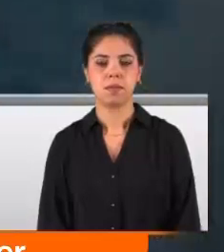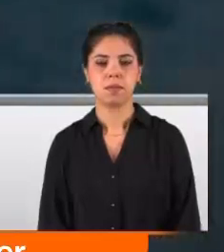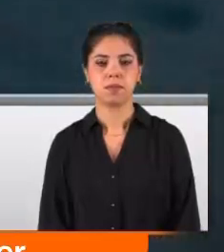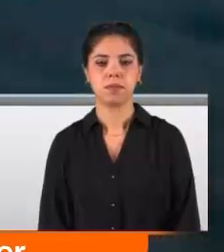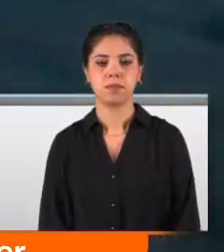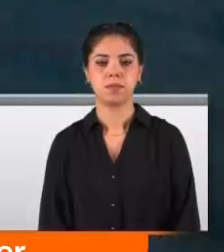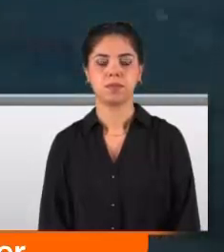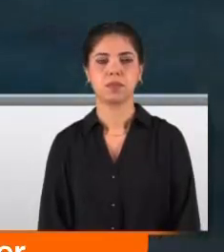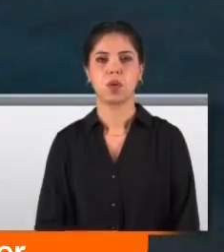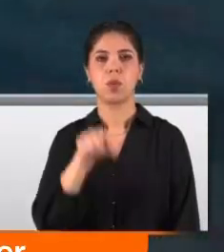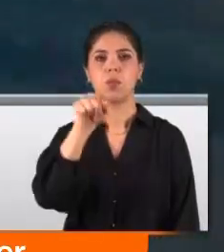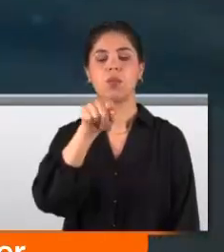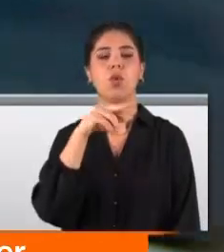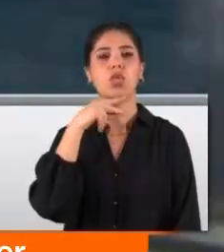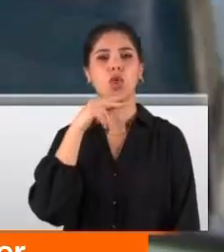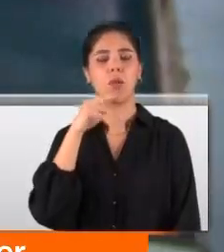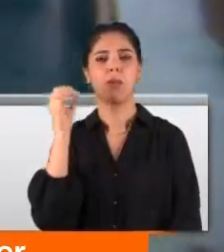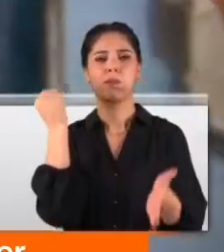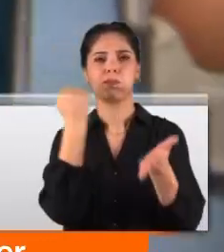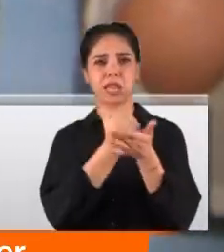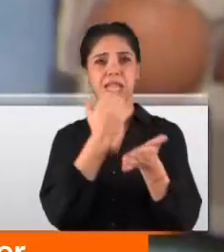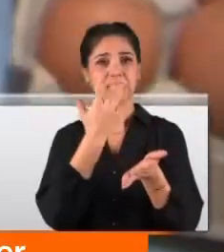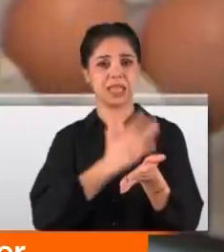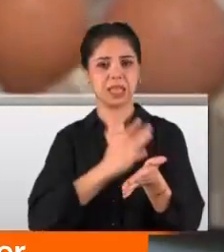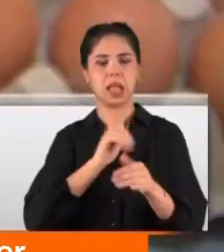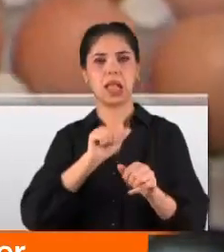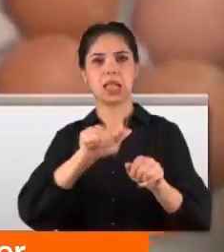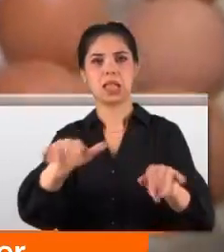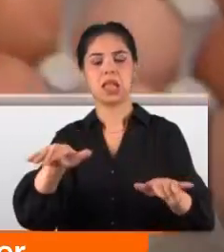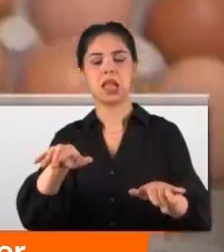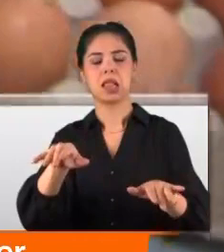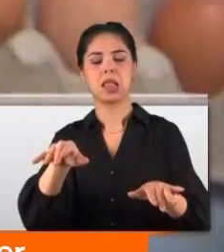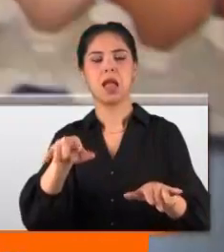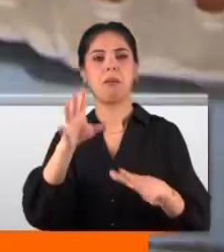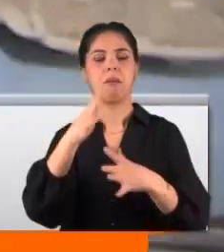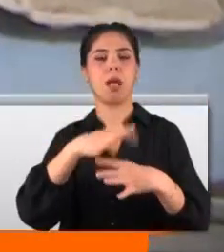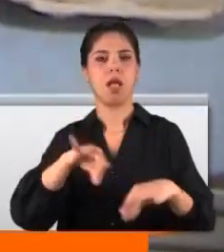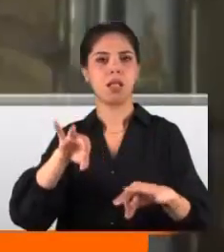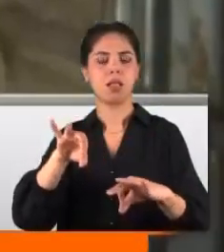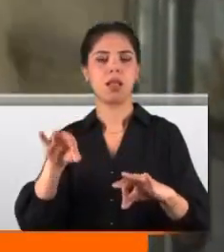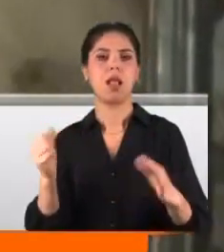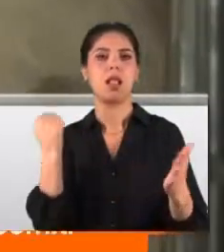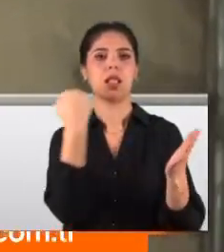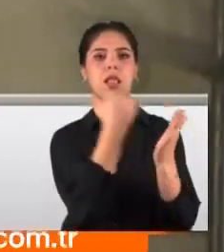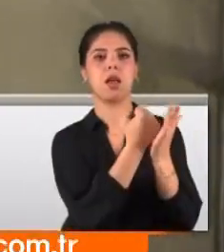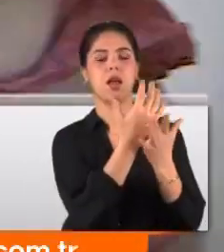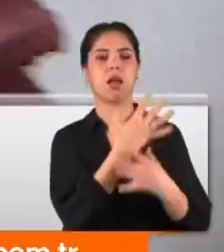Hangi kodu istiyorsanız sisteme girdikten sonra işte o kod karşınıza çıkıyor.